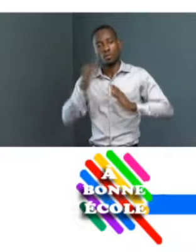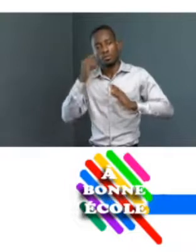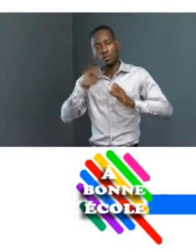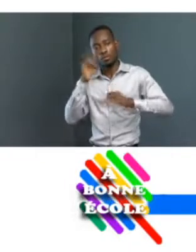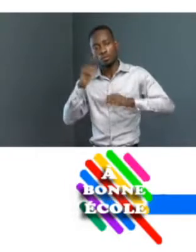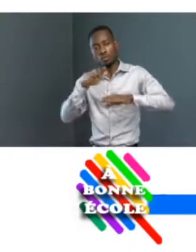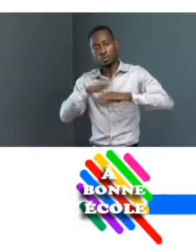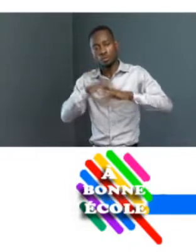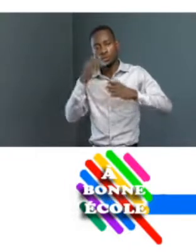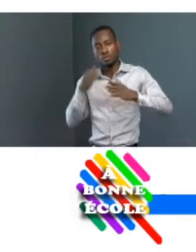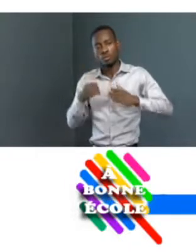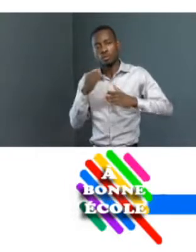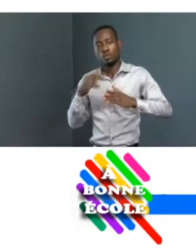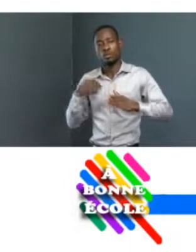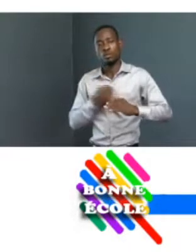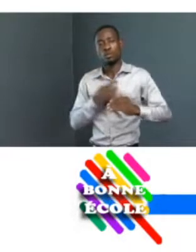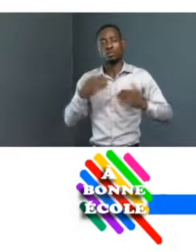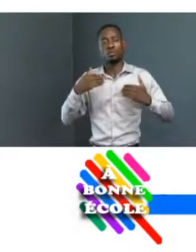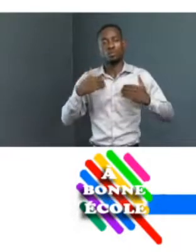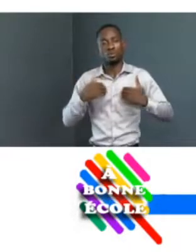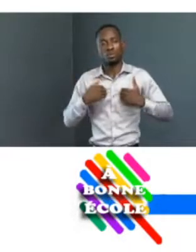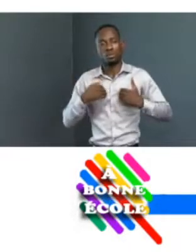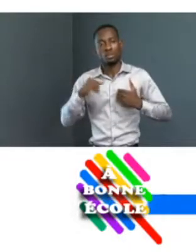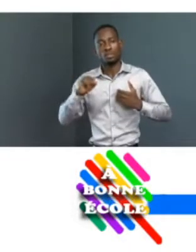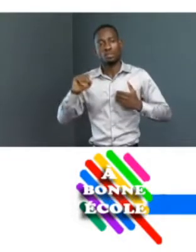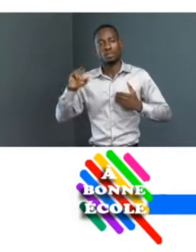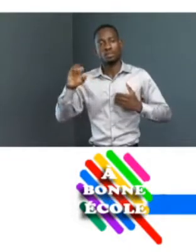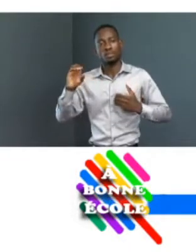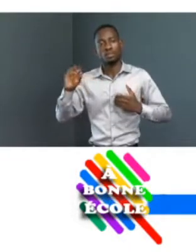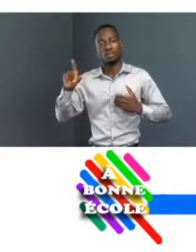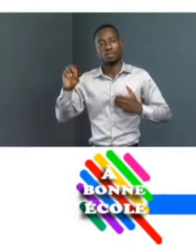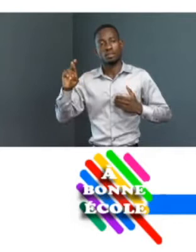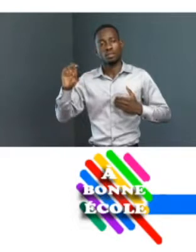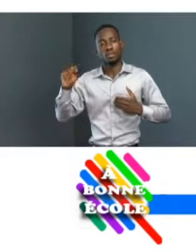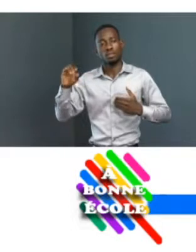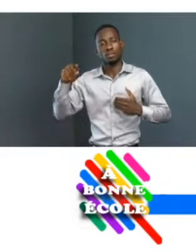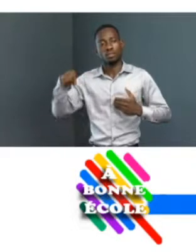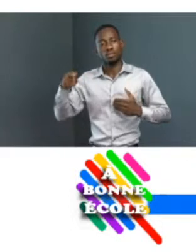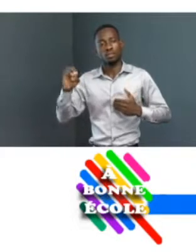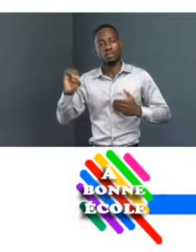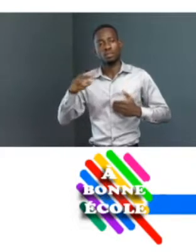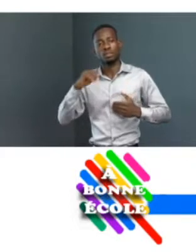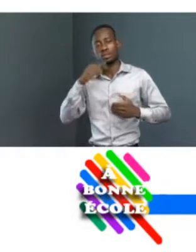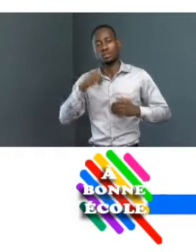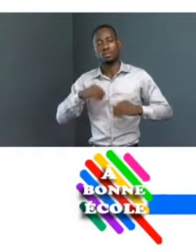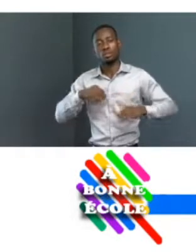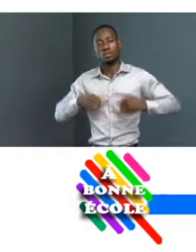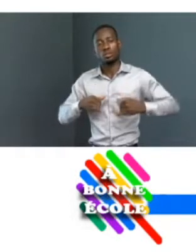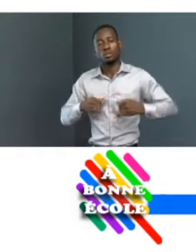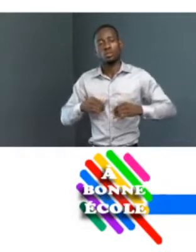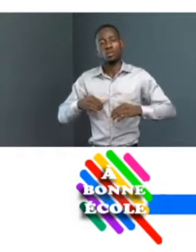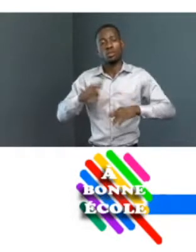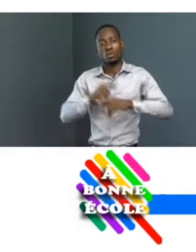le schéma, nous avons la sclérotique qui joue un rôle de